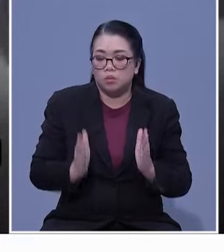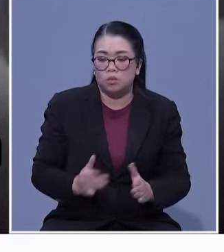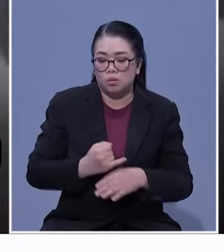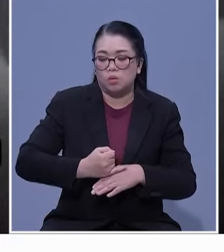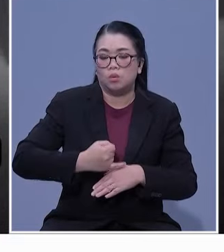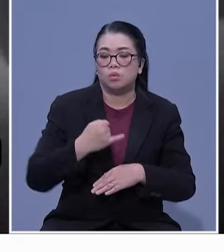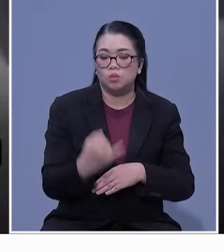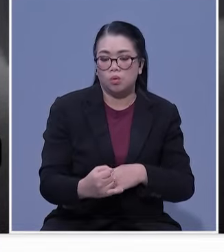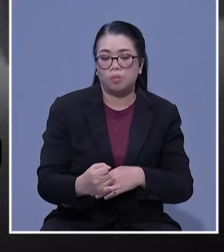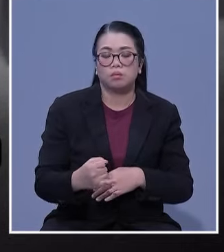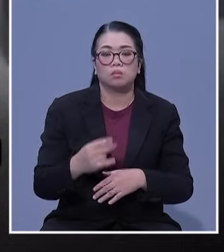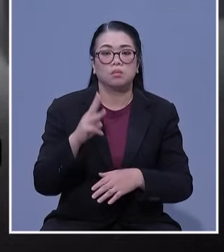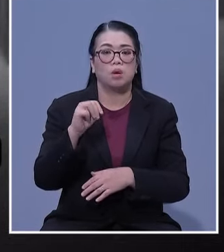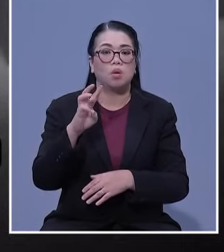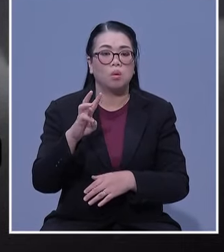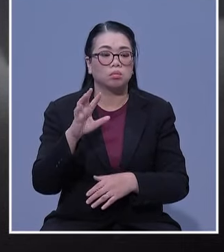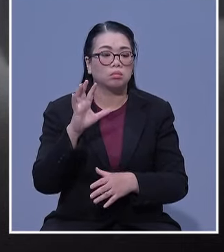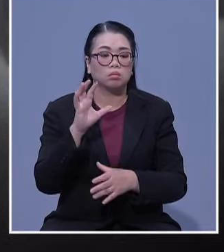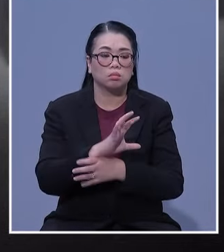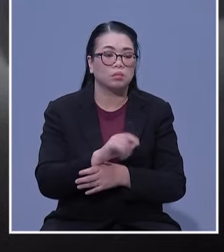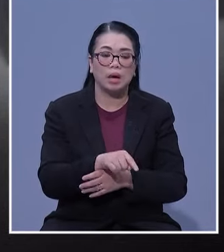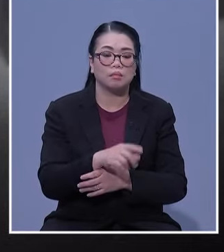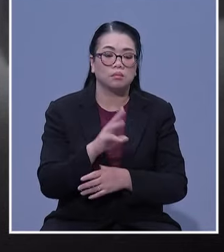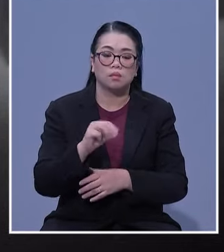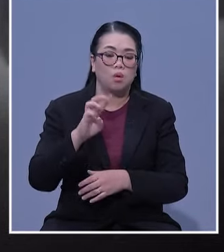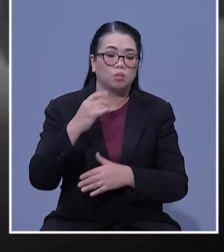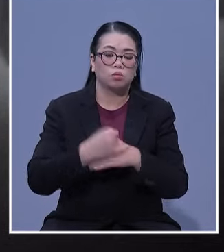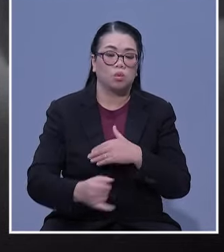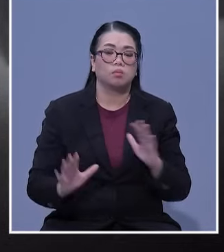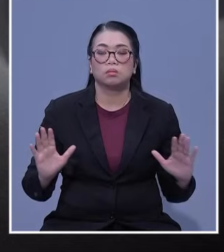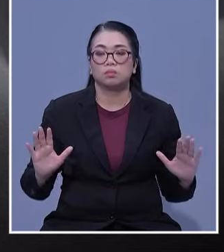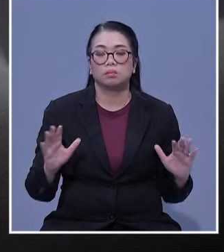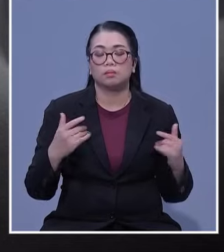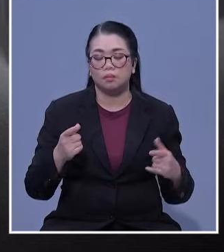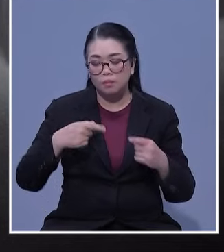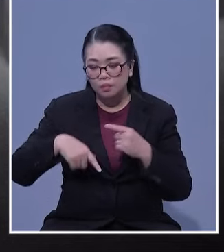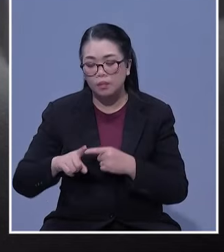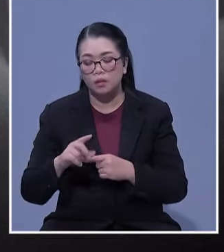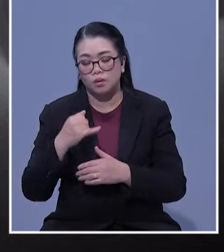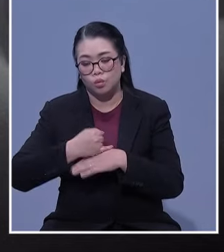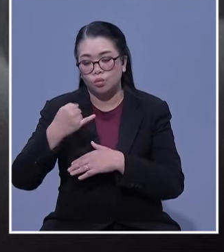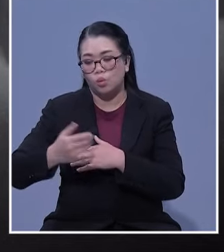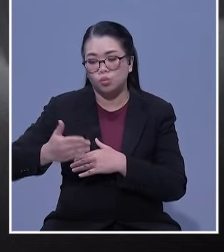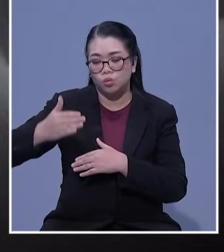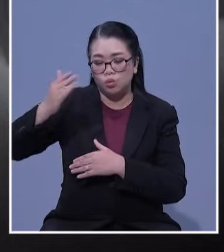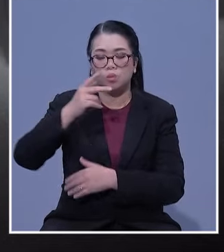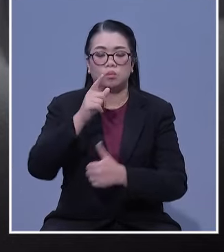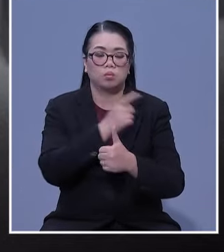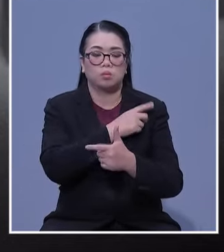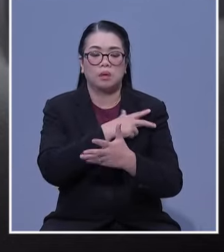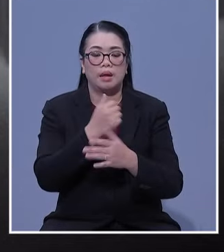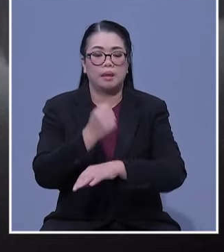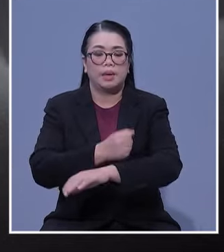การศึกษาภาคบังคับแค่นั้นเองนะอย่างสูงอ่ะค่ะนะครับแล้วก็เป็นเป็นเอ่อแรงงานนอก